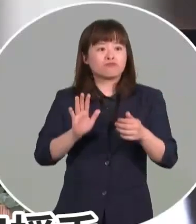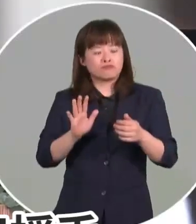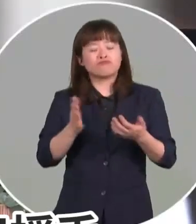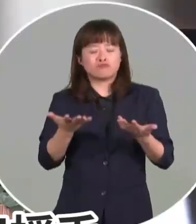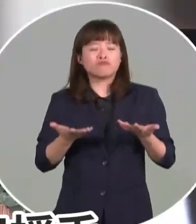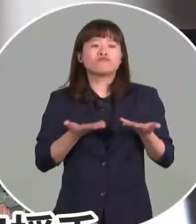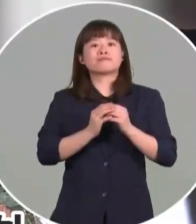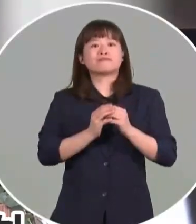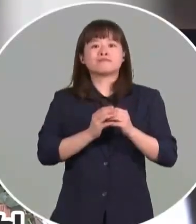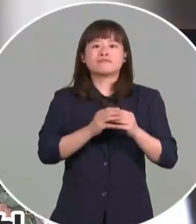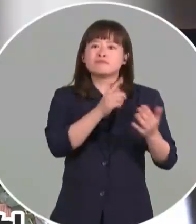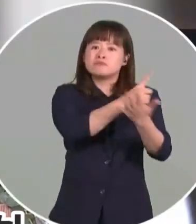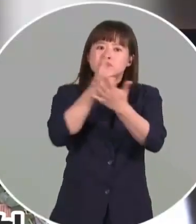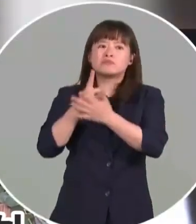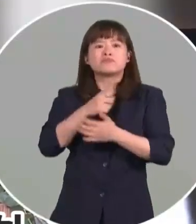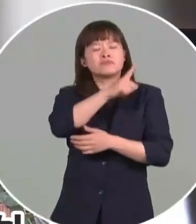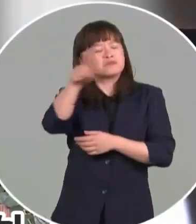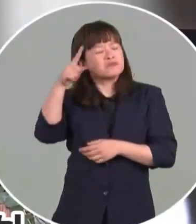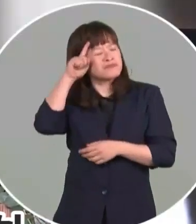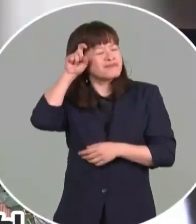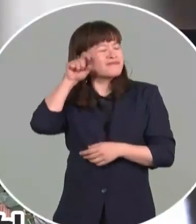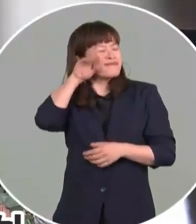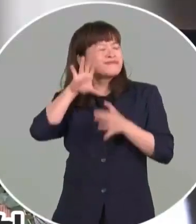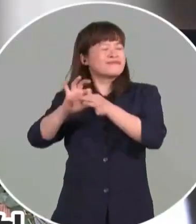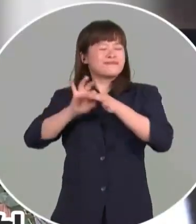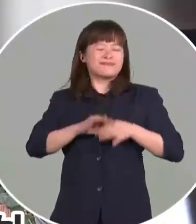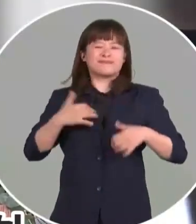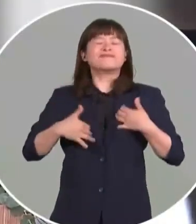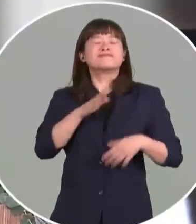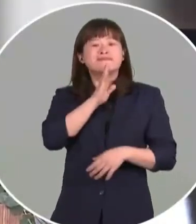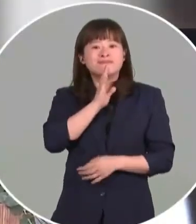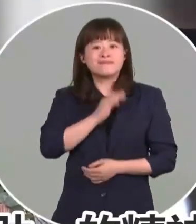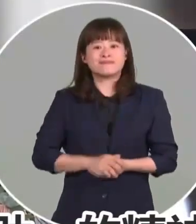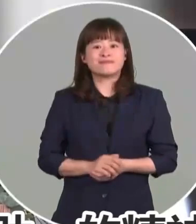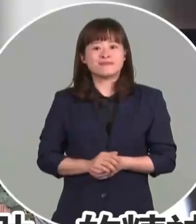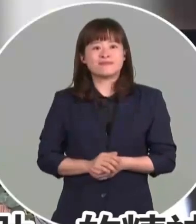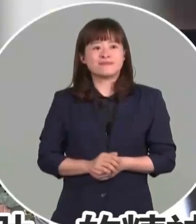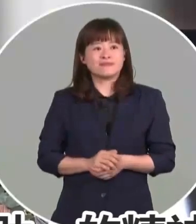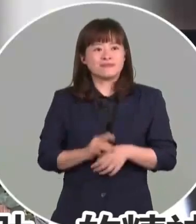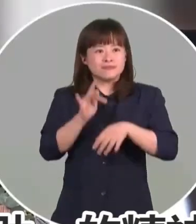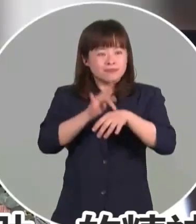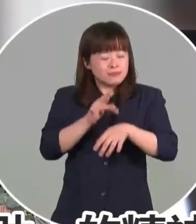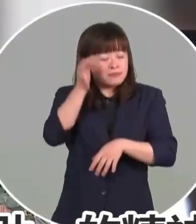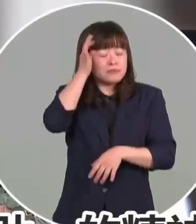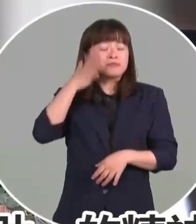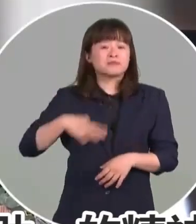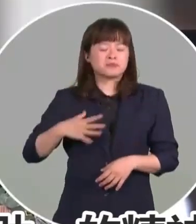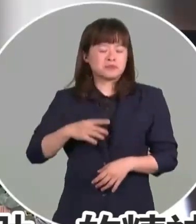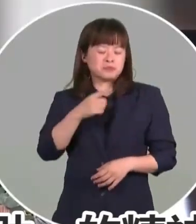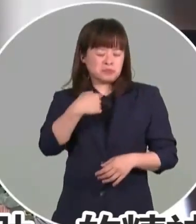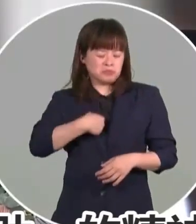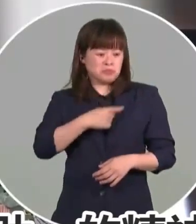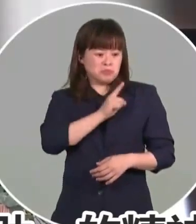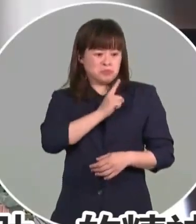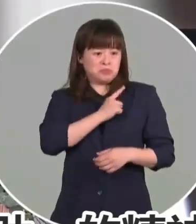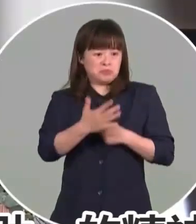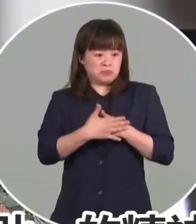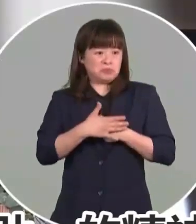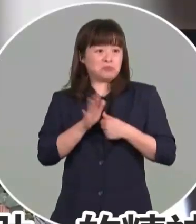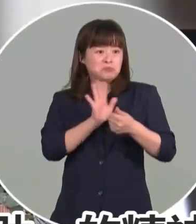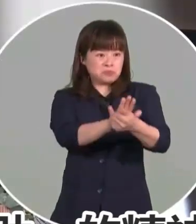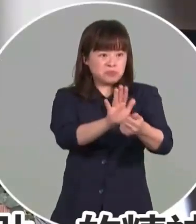出援手，除了分享光荣跟喜悦之外，也能够体会自助助